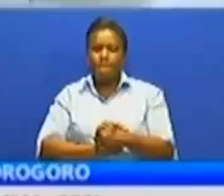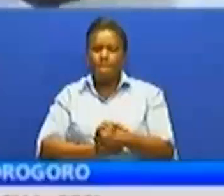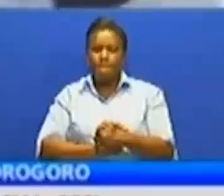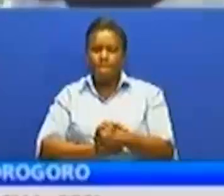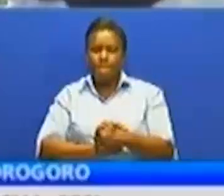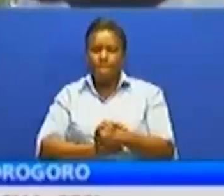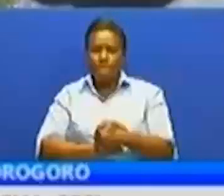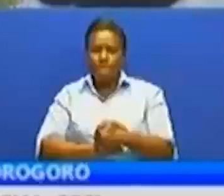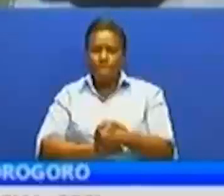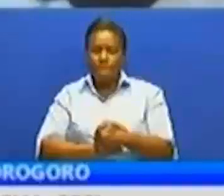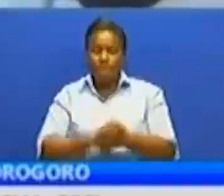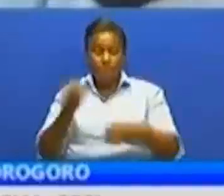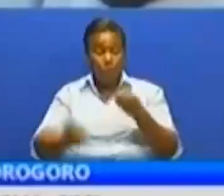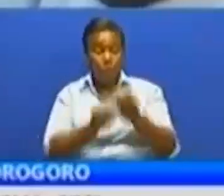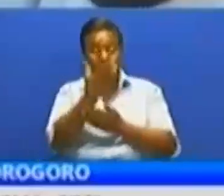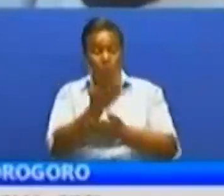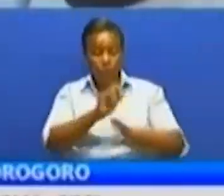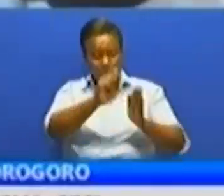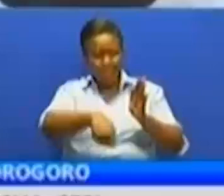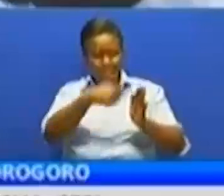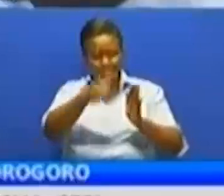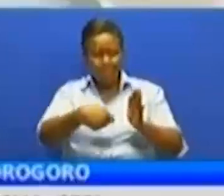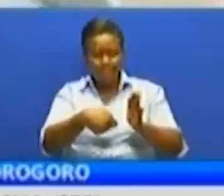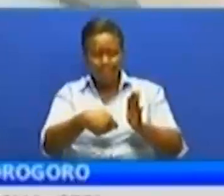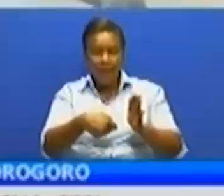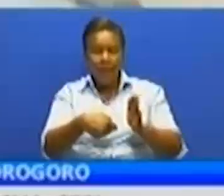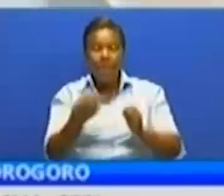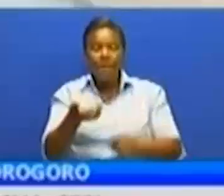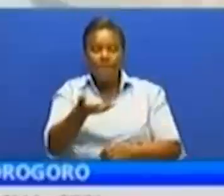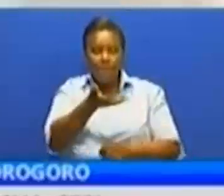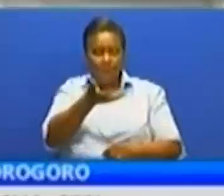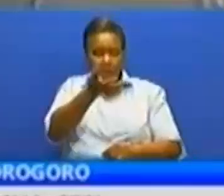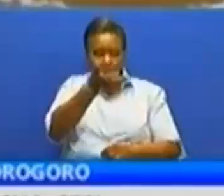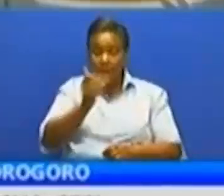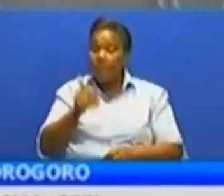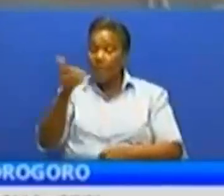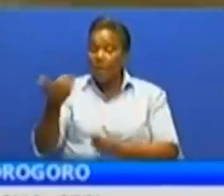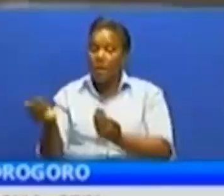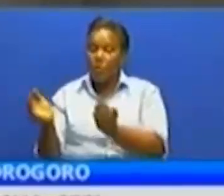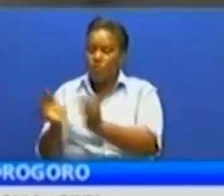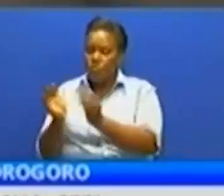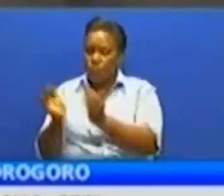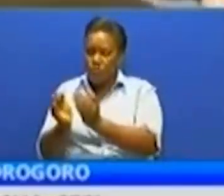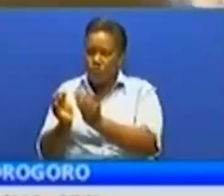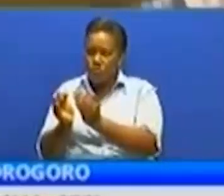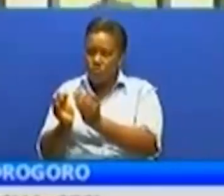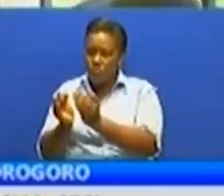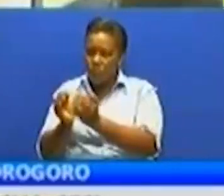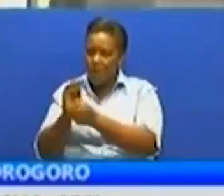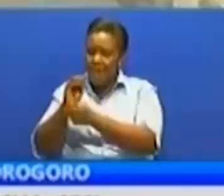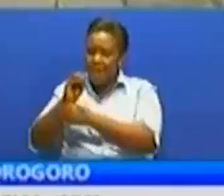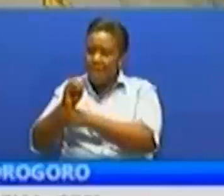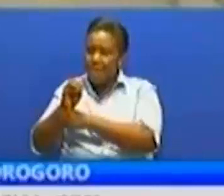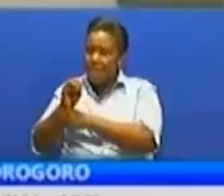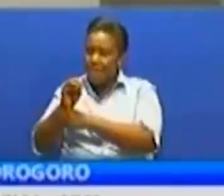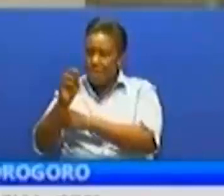Ni uzinduzi wa mtambo wa kuzalisha gesi itakayotumika kuhifadhia mbegu za madume ya ng'ombe kwa ajili ya uhaulishaji ili